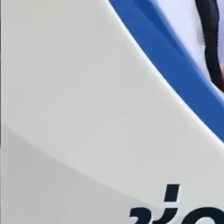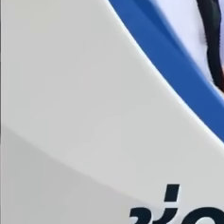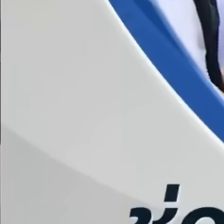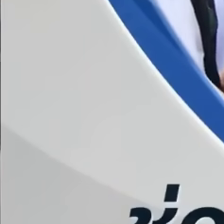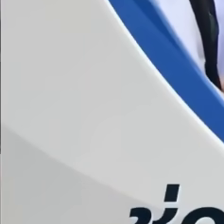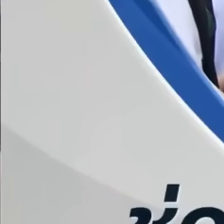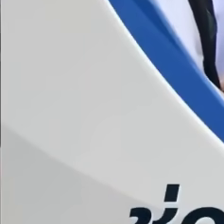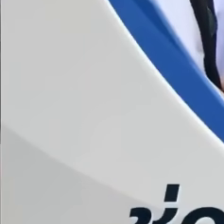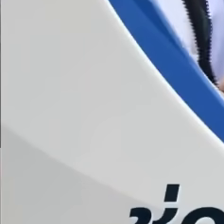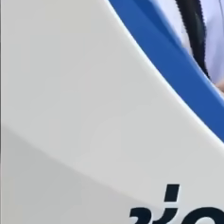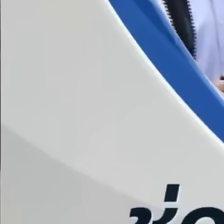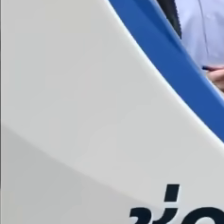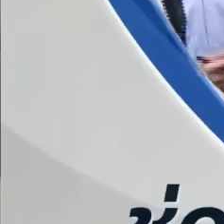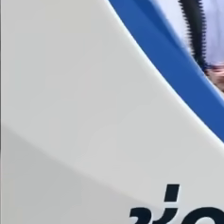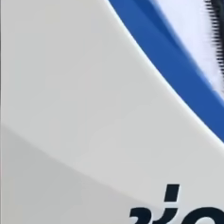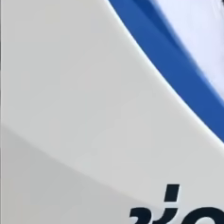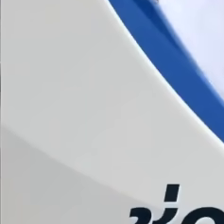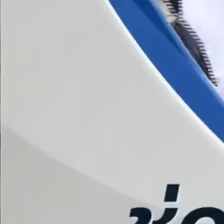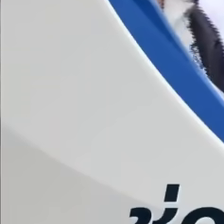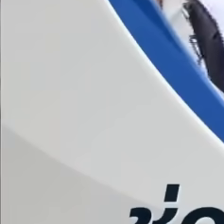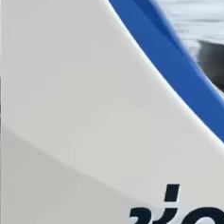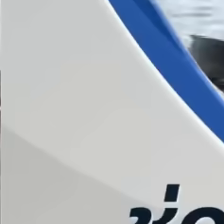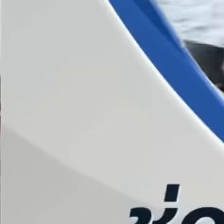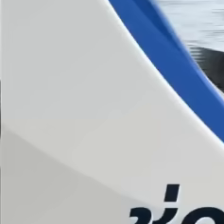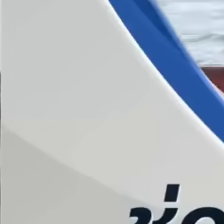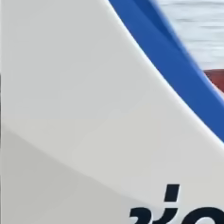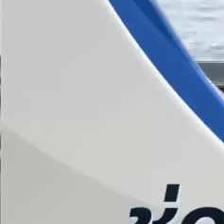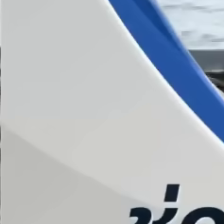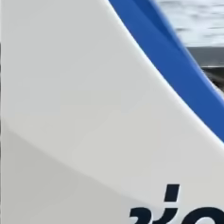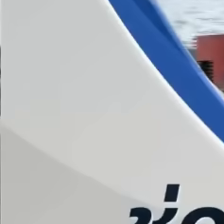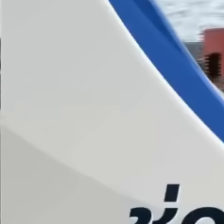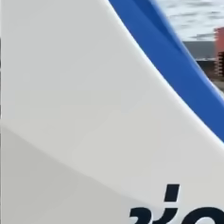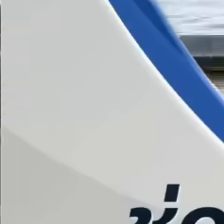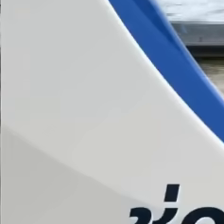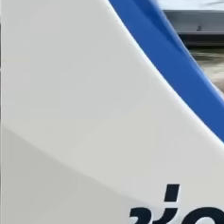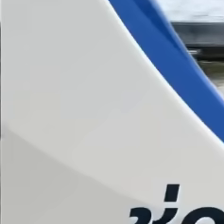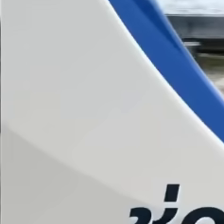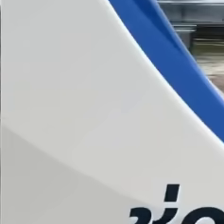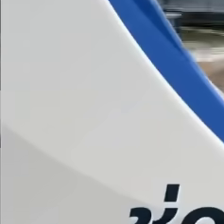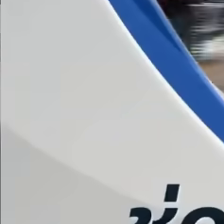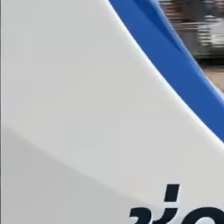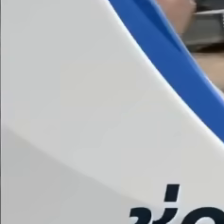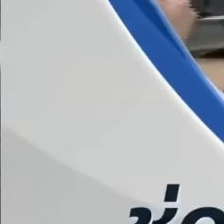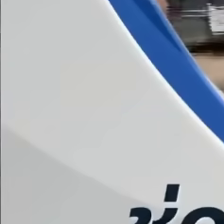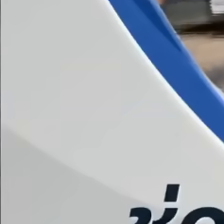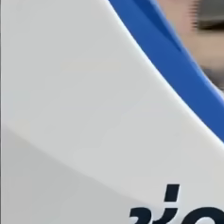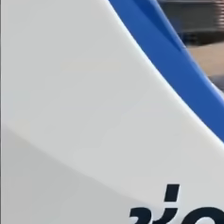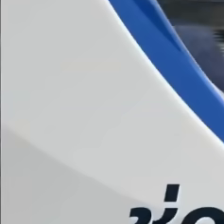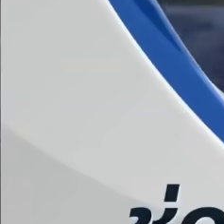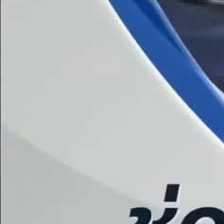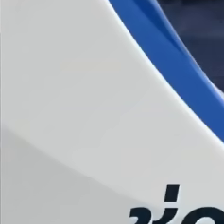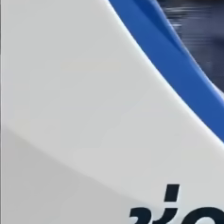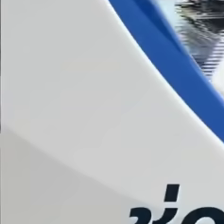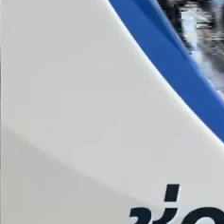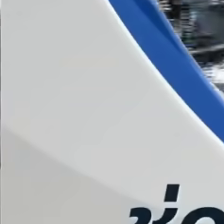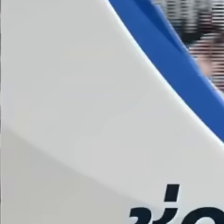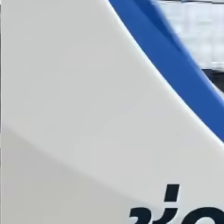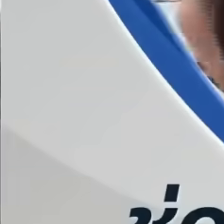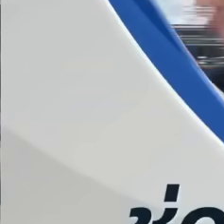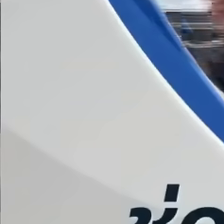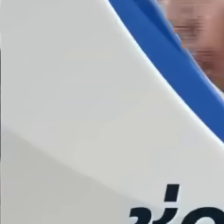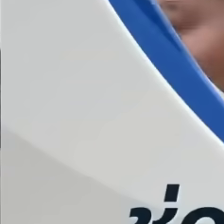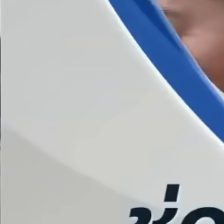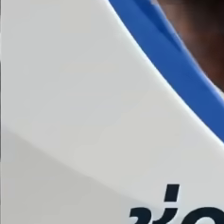ารานะคะนอกจากนี้ยังพูดถึงคุณพิธาด้วยบอกคุณพิธาลาออกจากหัวหน้าพรรคก้าวไกลยังไงก็ขอให้โช